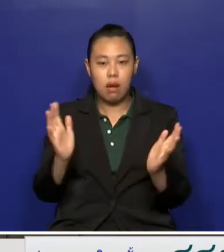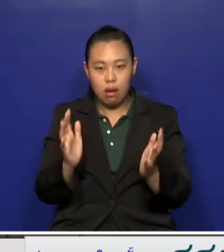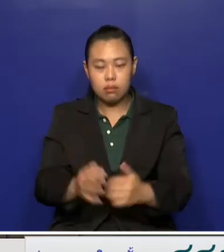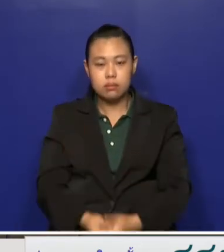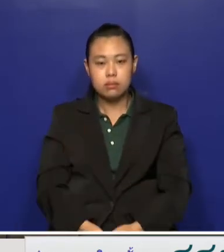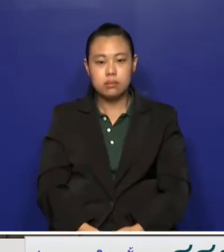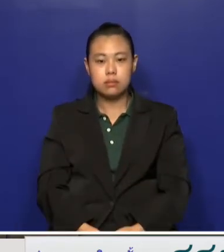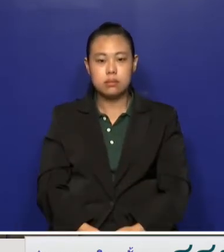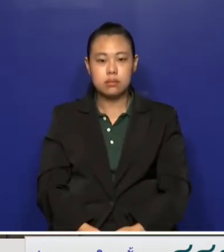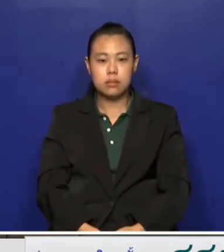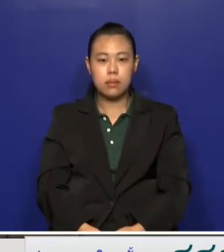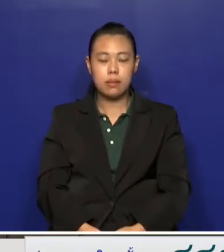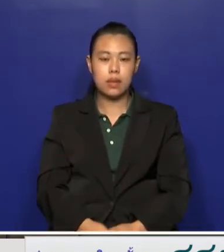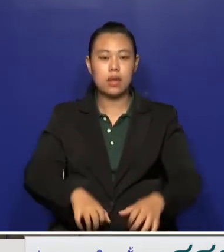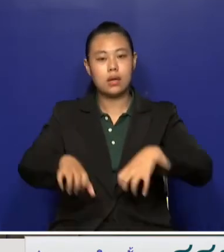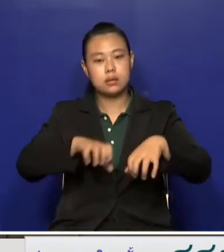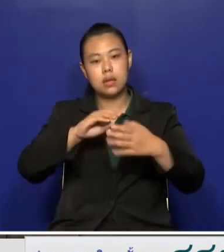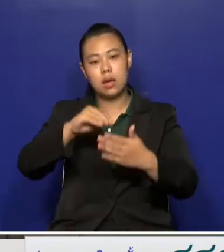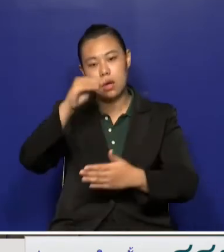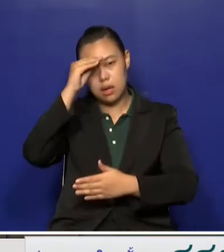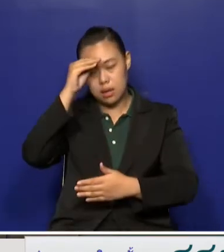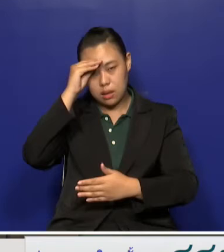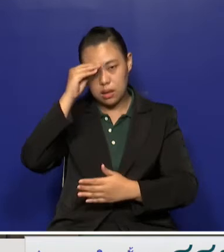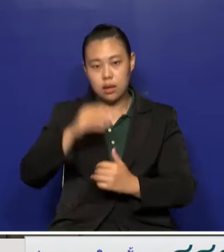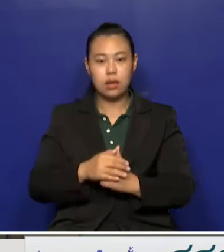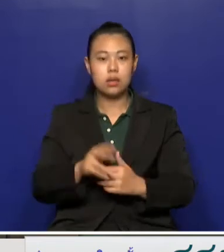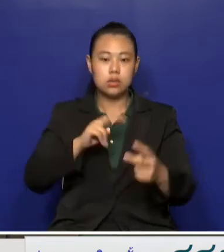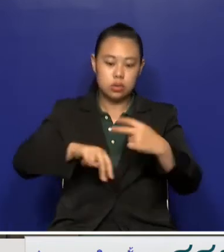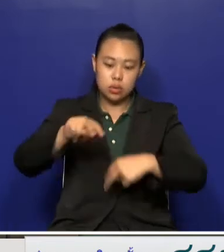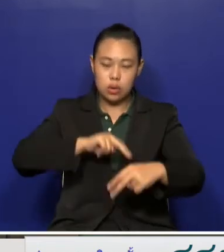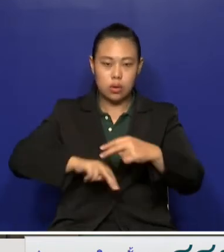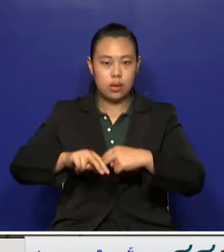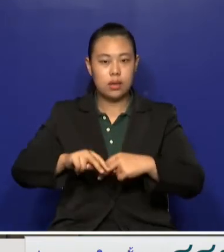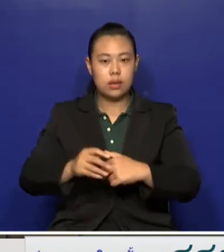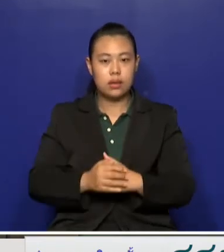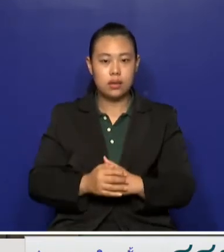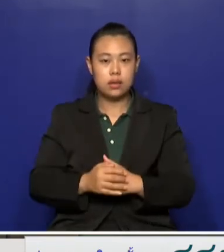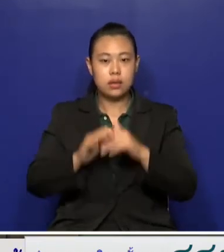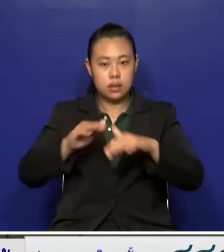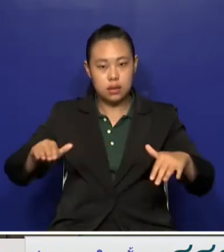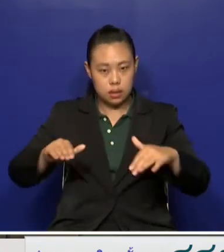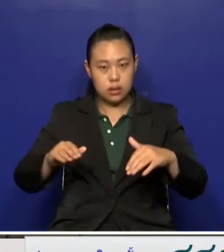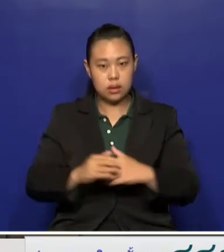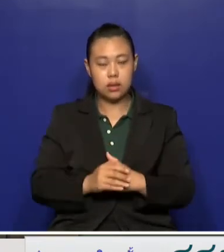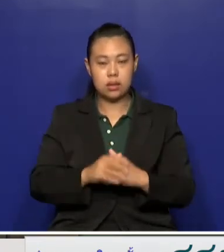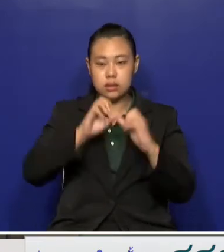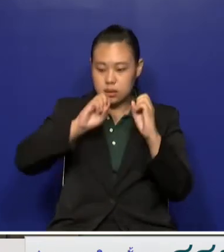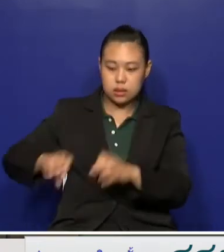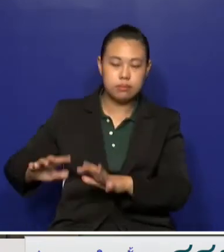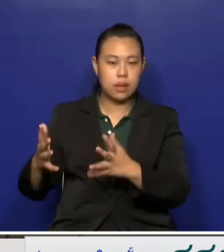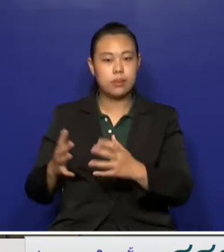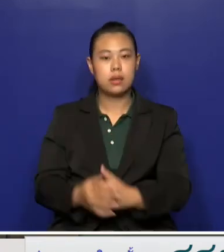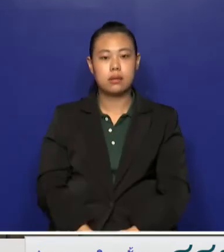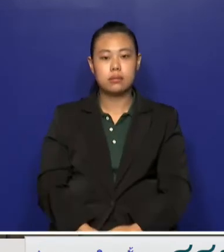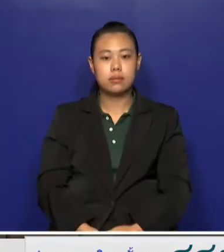จัดระบบการศึกษาให้มีการดูแลเด็กอย่างแท้จริงแล้วเด็กจะต้องไม่ถูกทอดทิ้ง